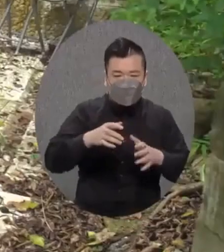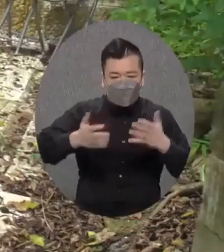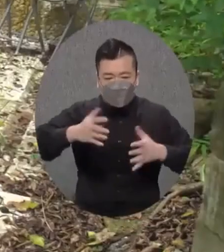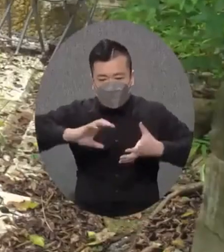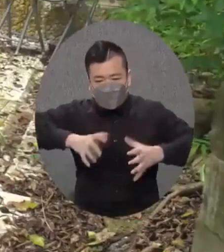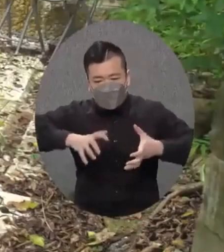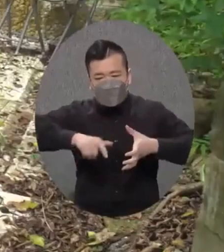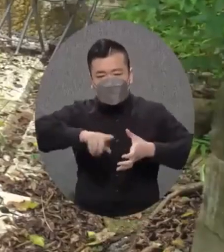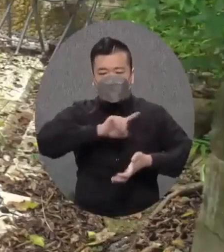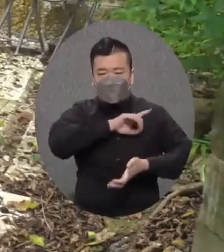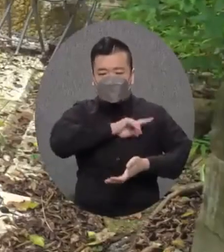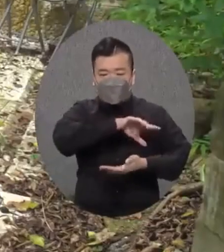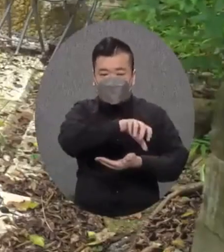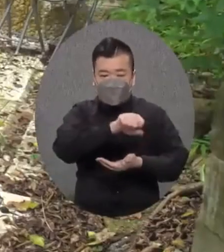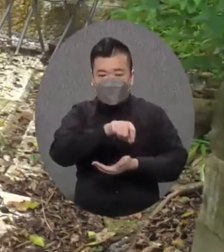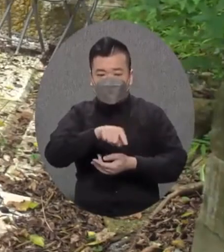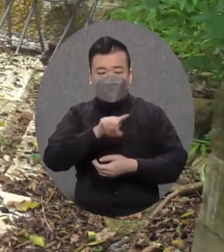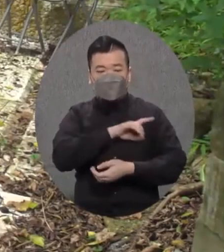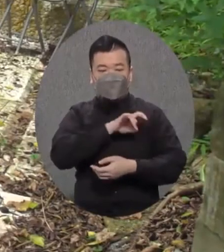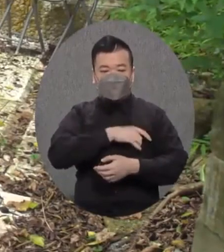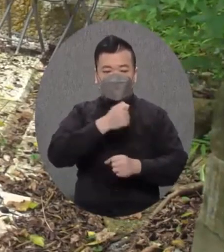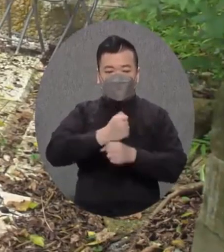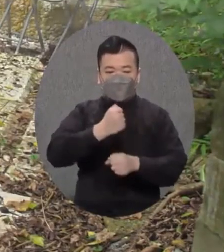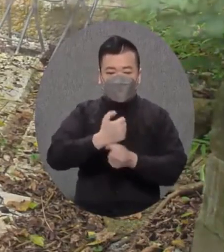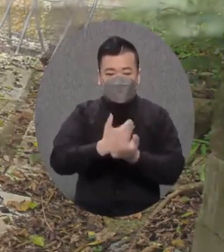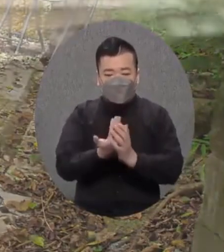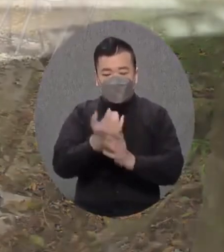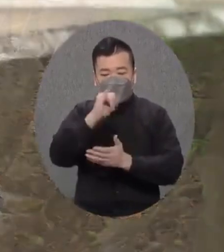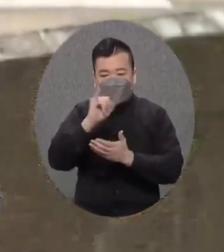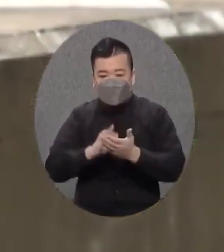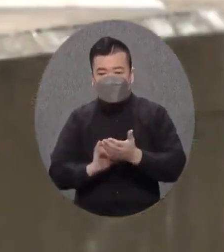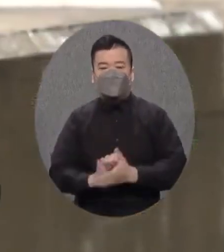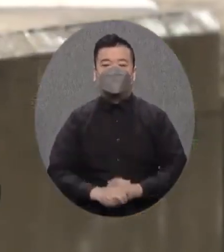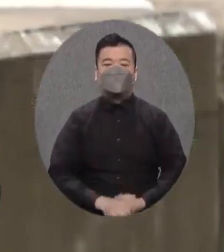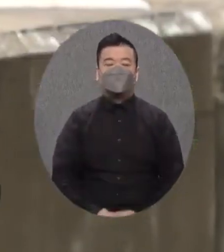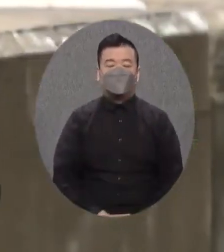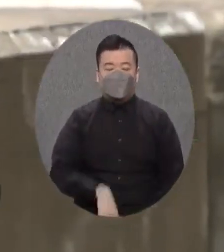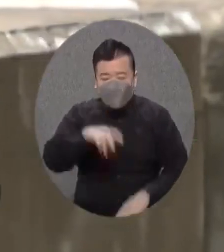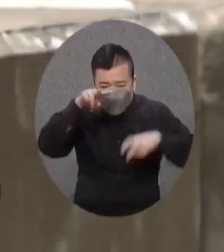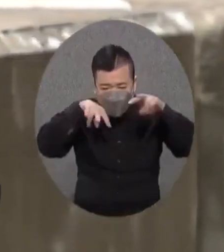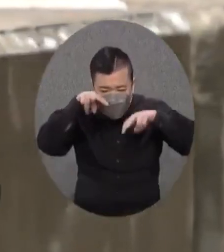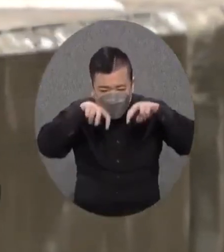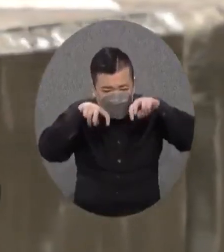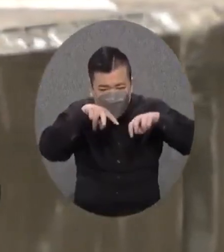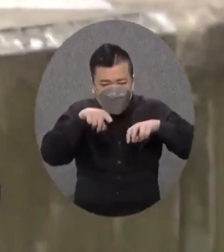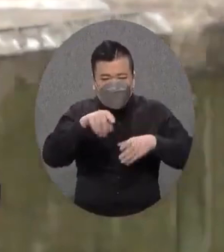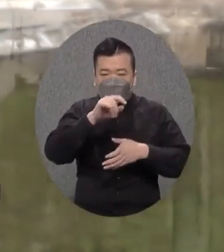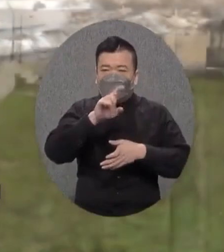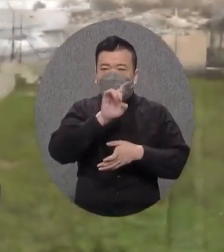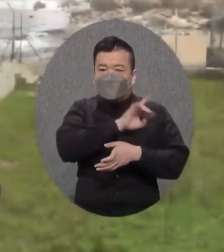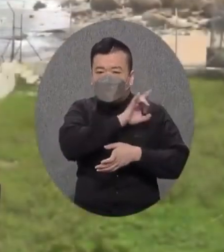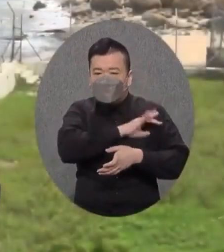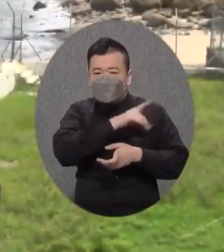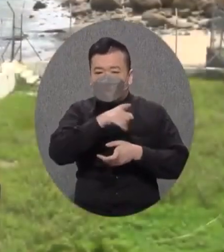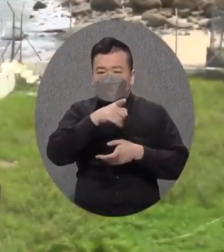用一些大自然的物料去做一些自然染的一些不同的藝術品，這樣探索一下我們和大自然